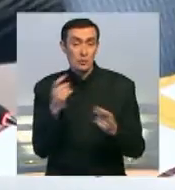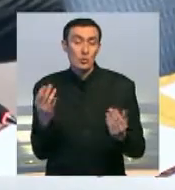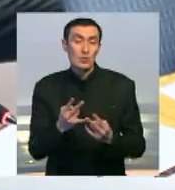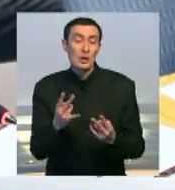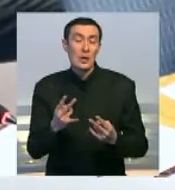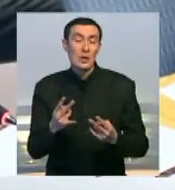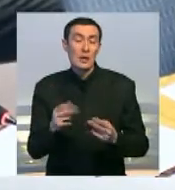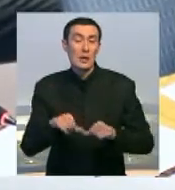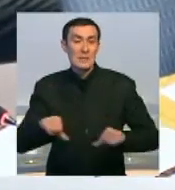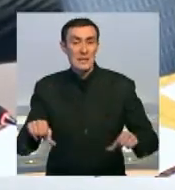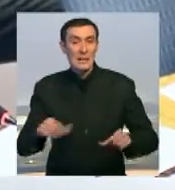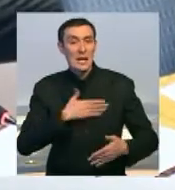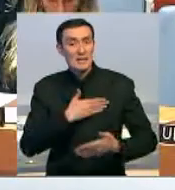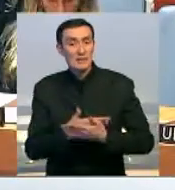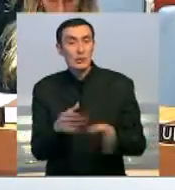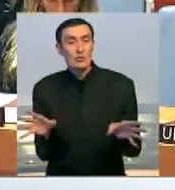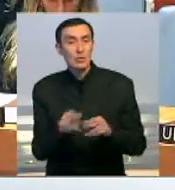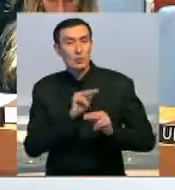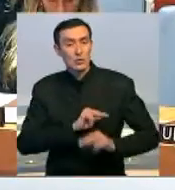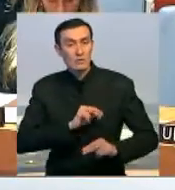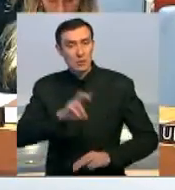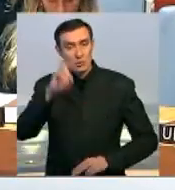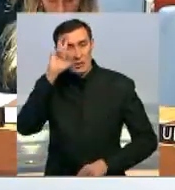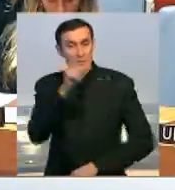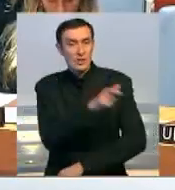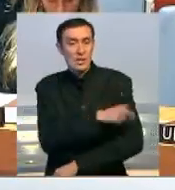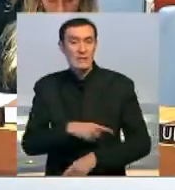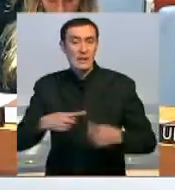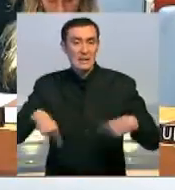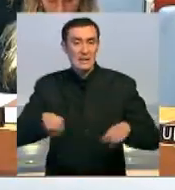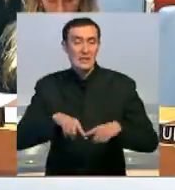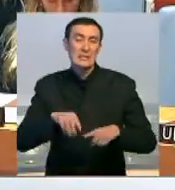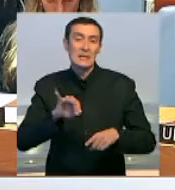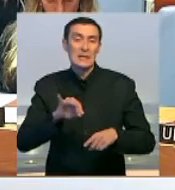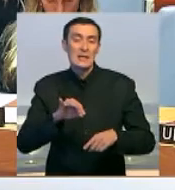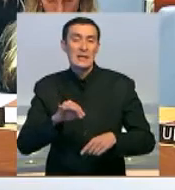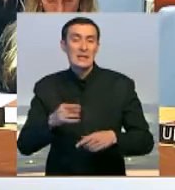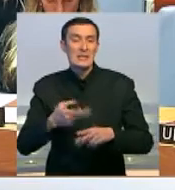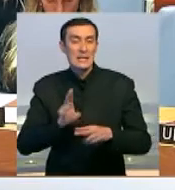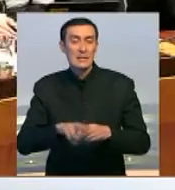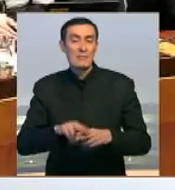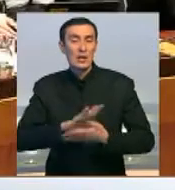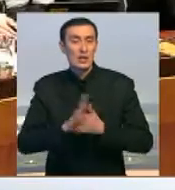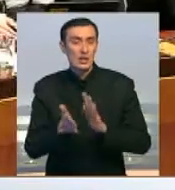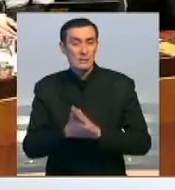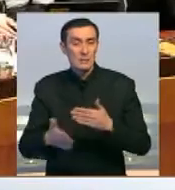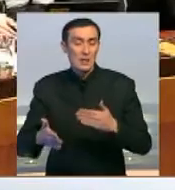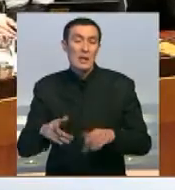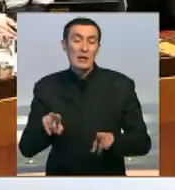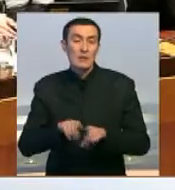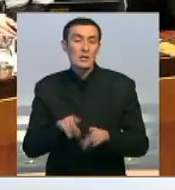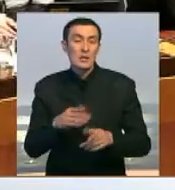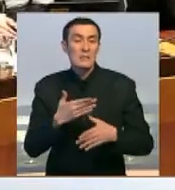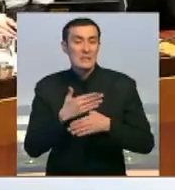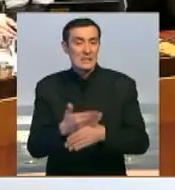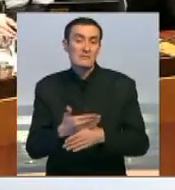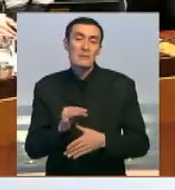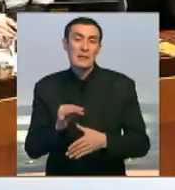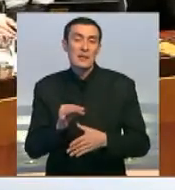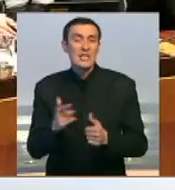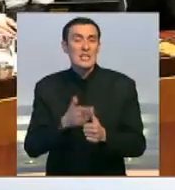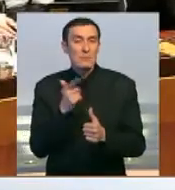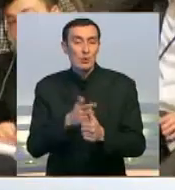комитета, направленные на активизацию сотрудничества государств-членов организации с санкционным режимом, в том числе посредством внесения